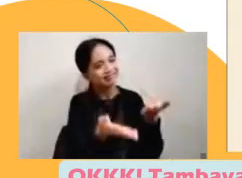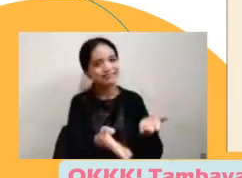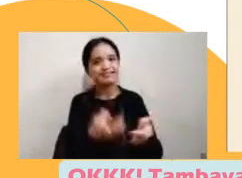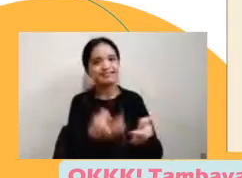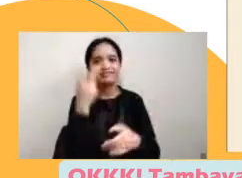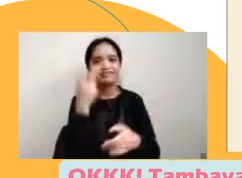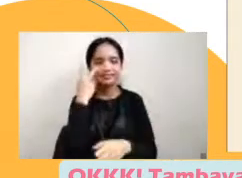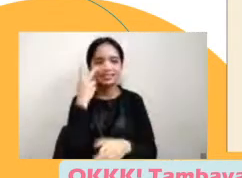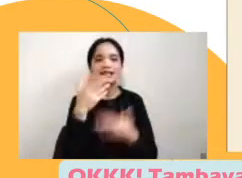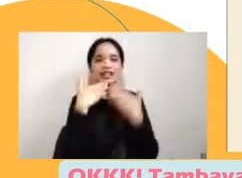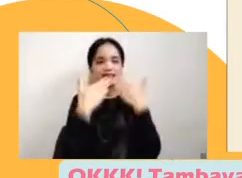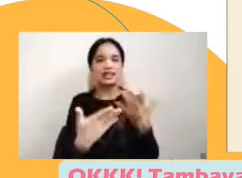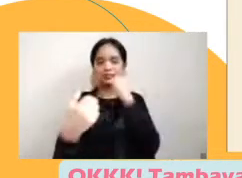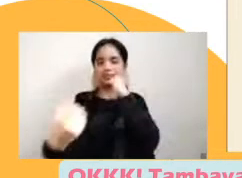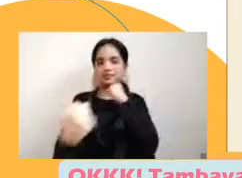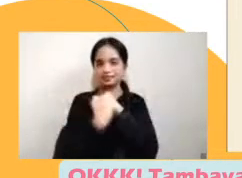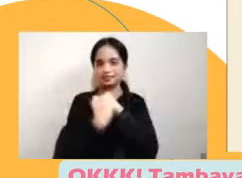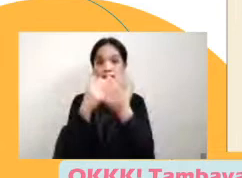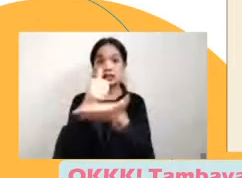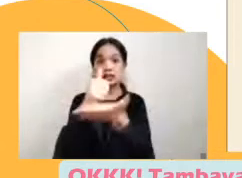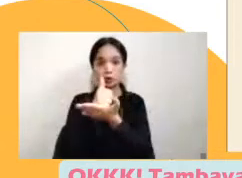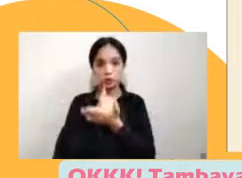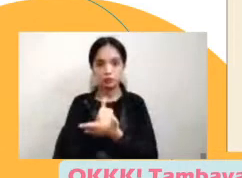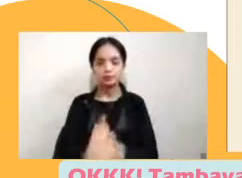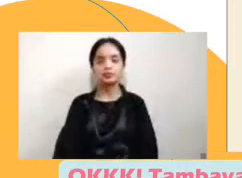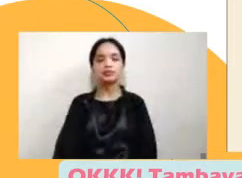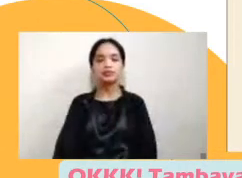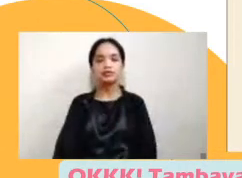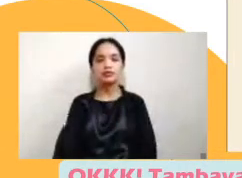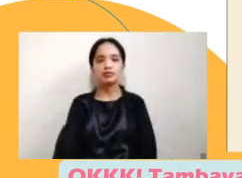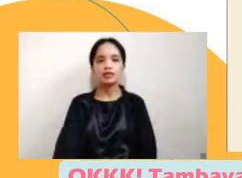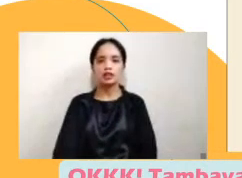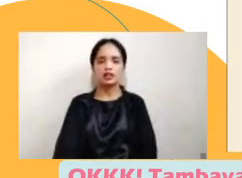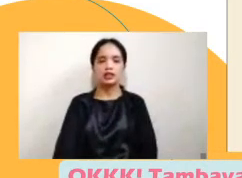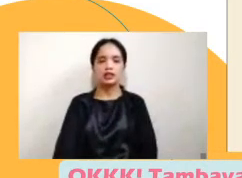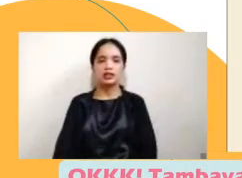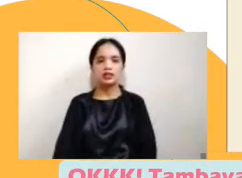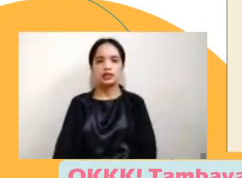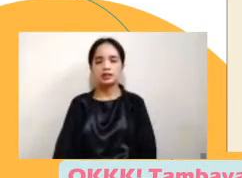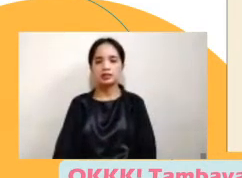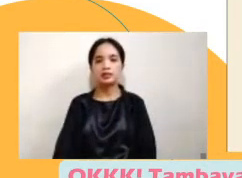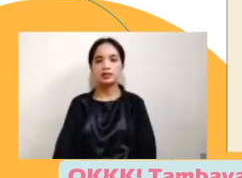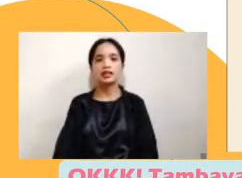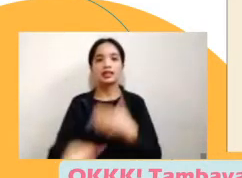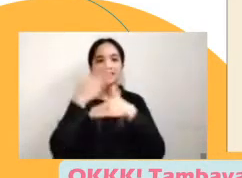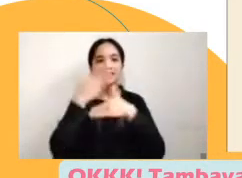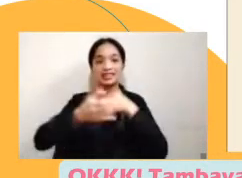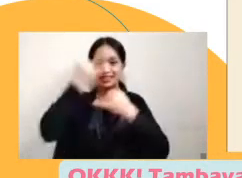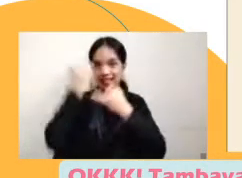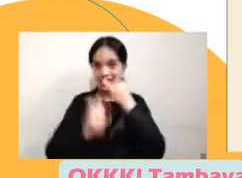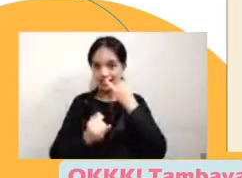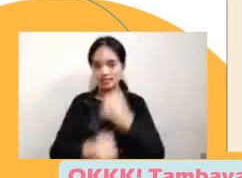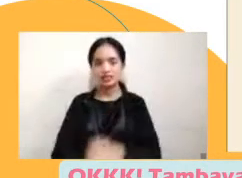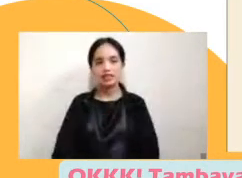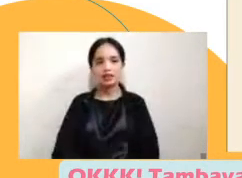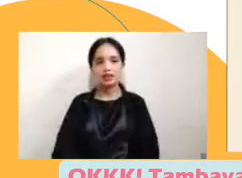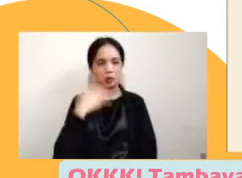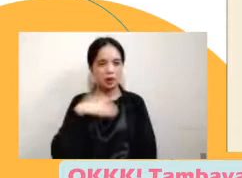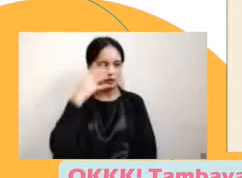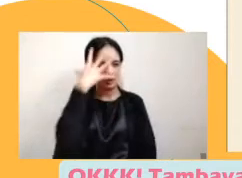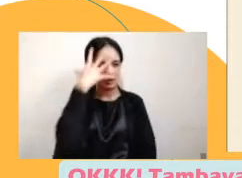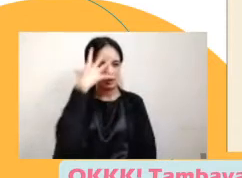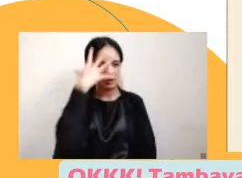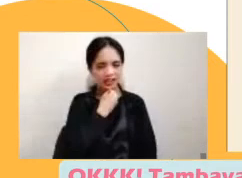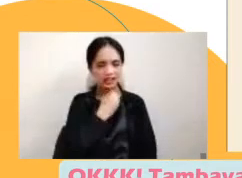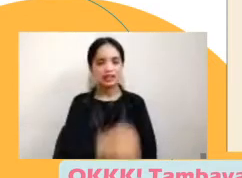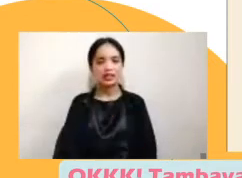sa tulong. Ayan. At higit sa lahat, mga katambayers, ayan. So, ang ganda, no? Ayan,